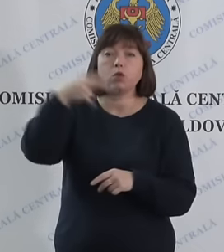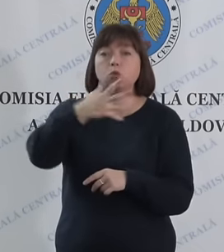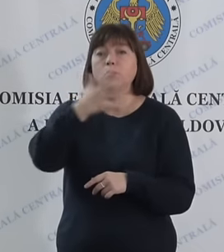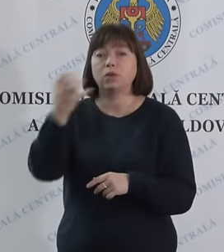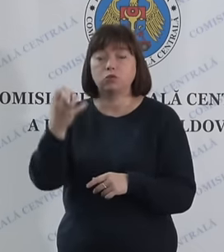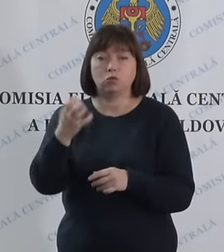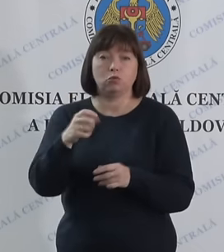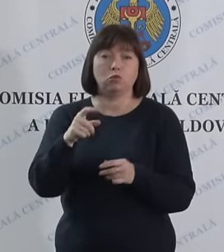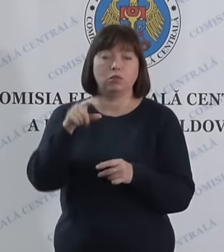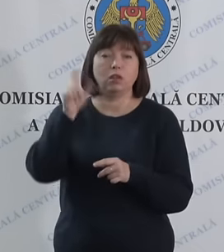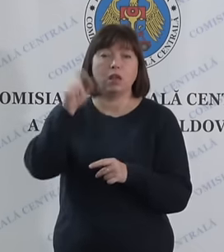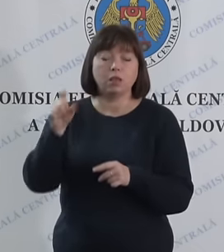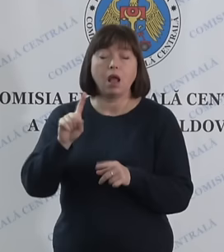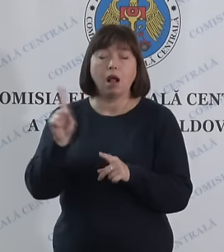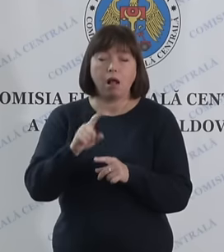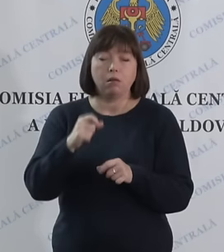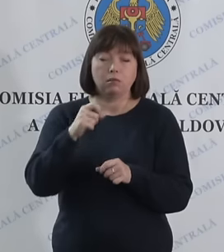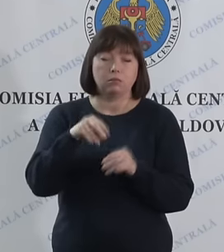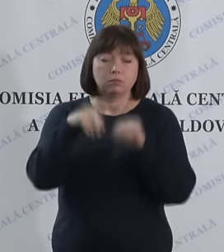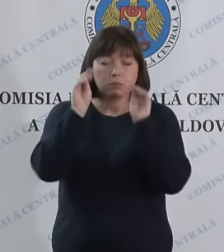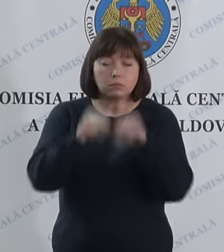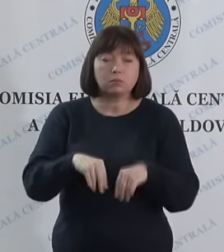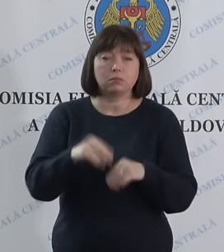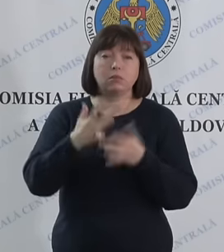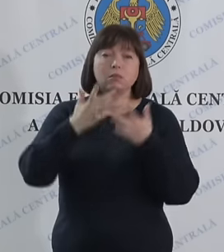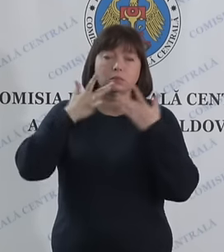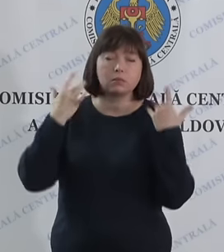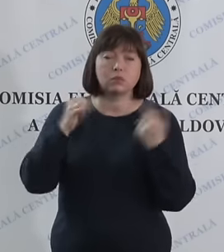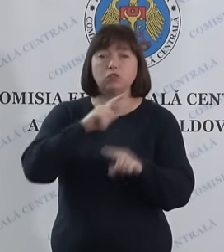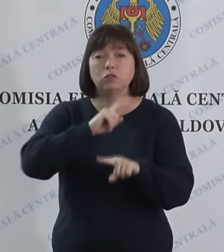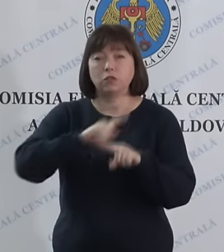procesa lejer, facil și foarte